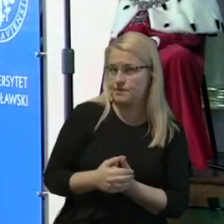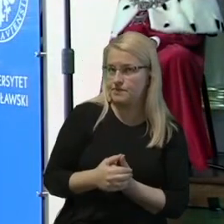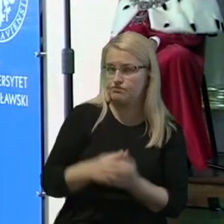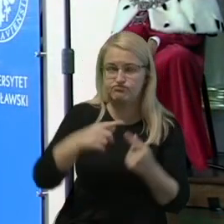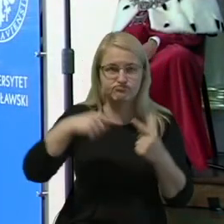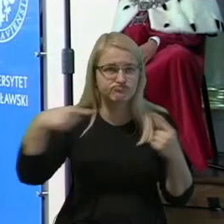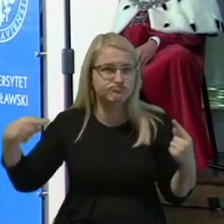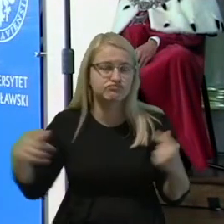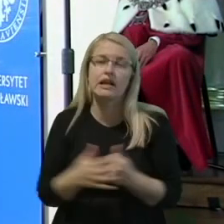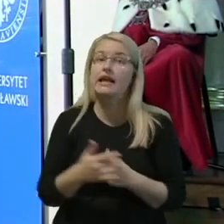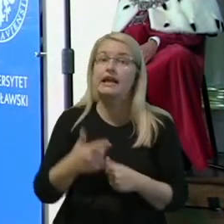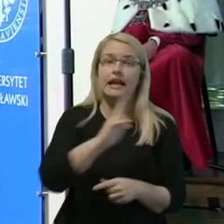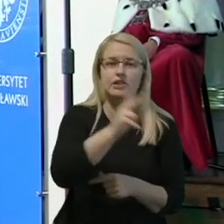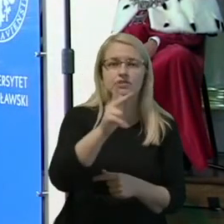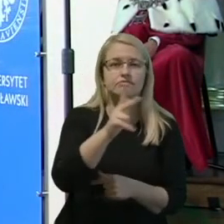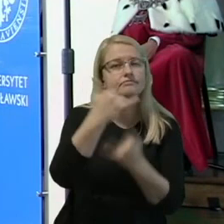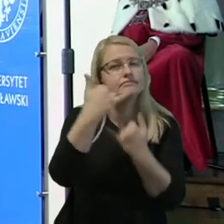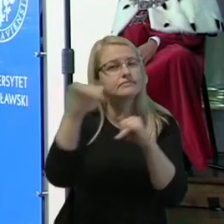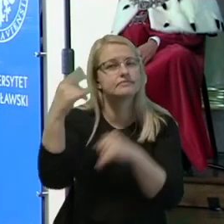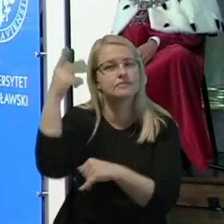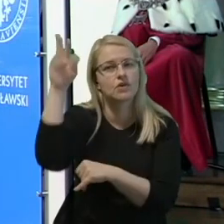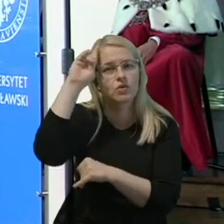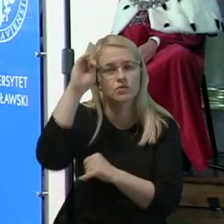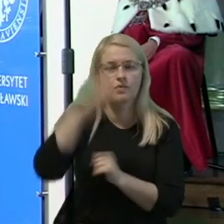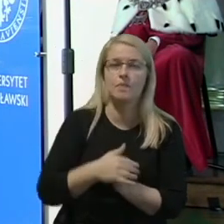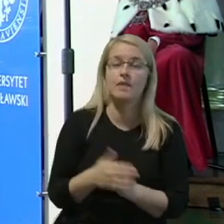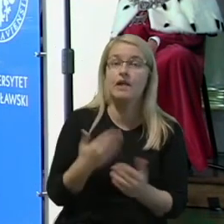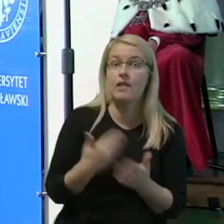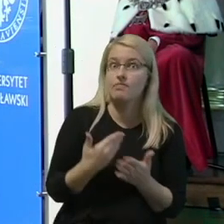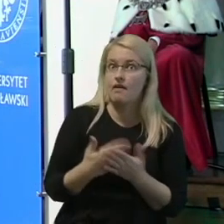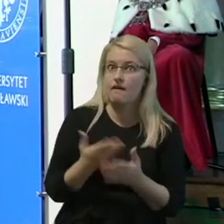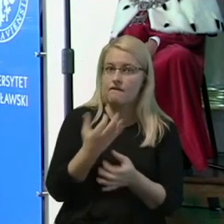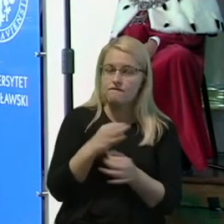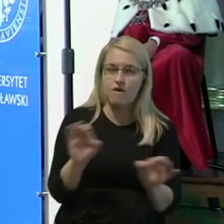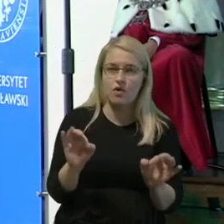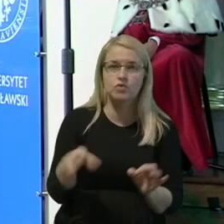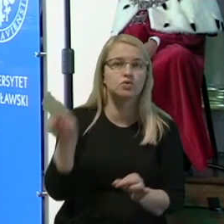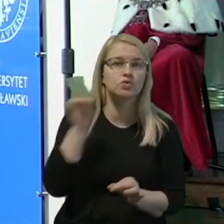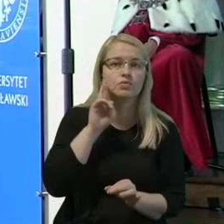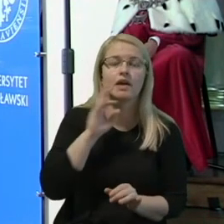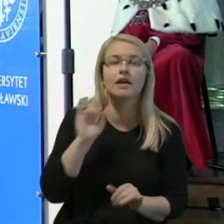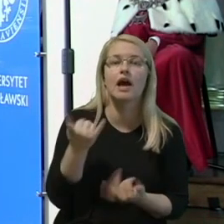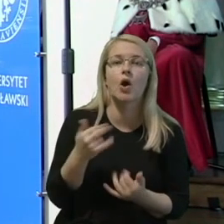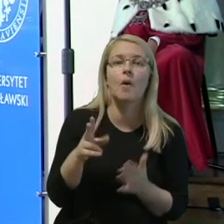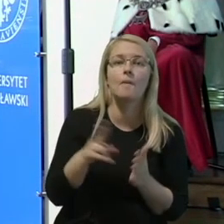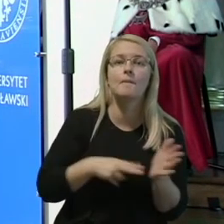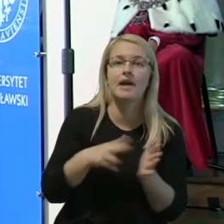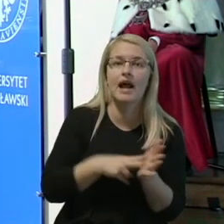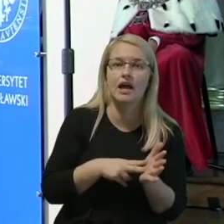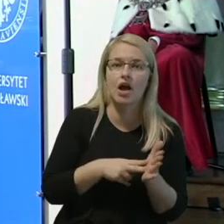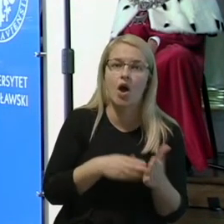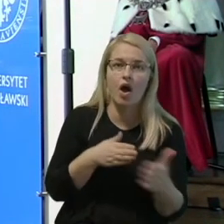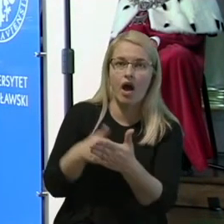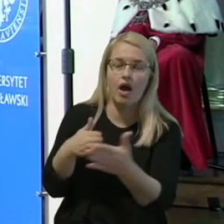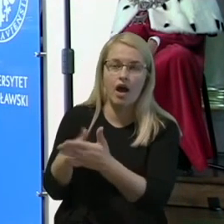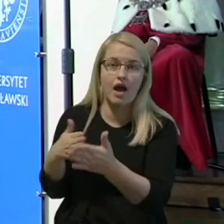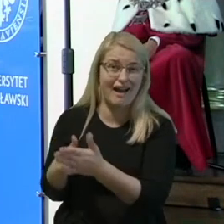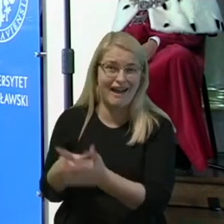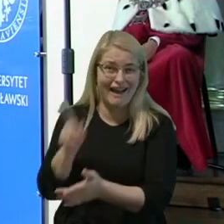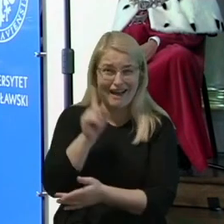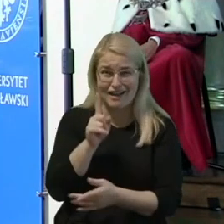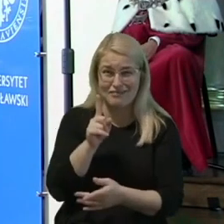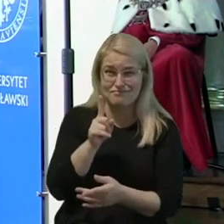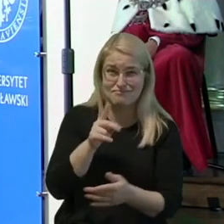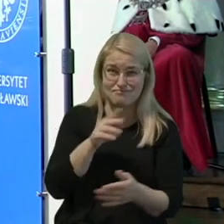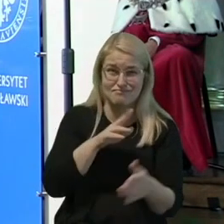może postrzegać je odmiennie. Zazwyczaj wolność jest rozumiana jako pewien brak ograniczeń, ale czy brak